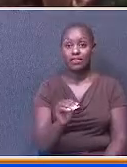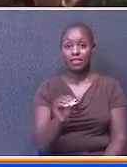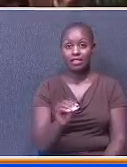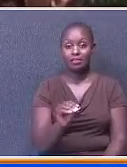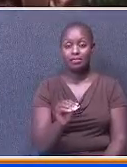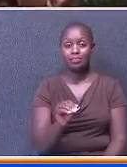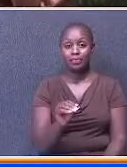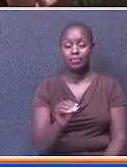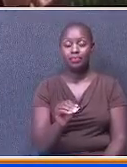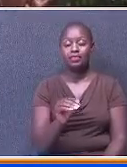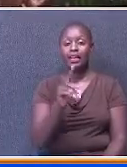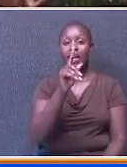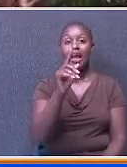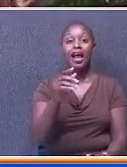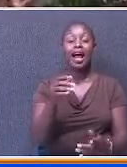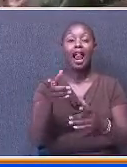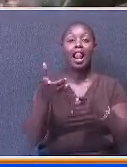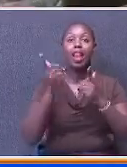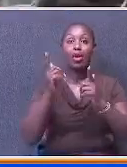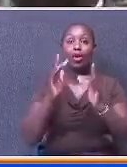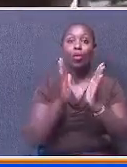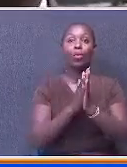1,150 metric tons of beans,